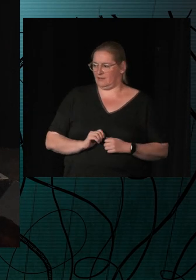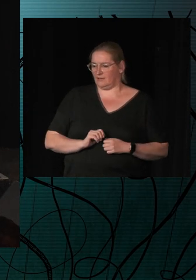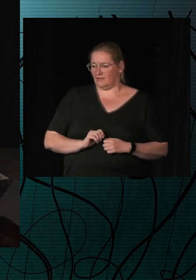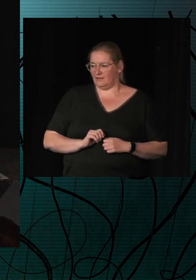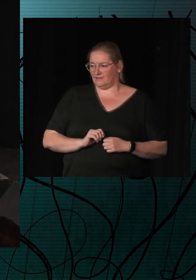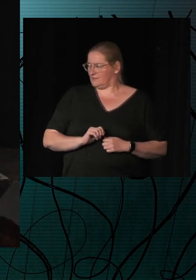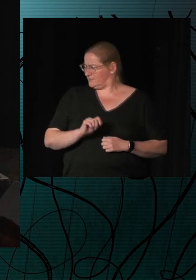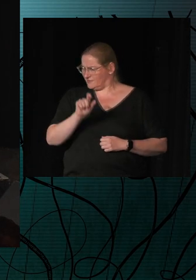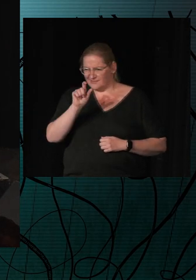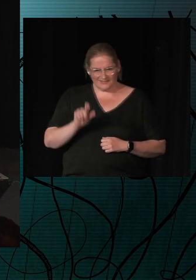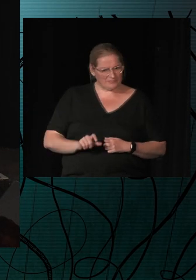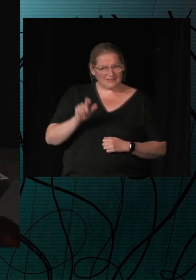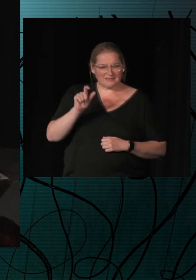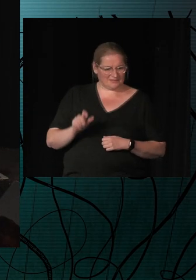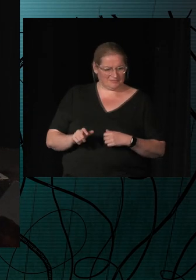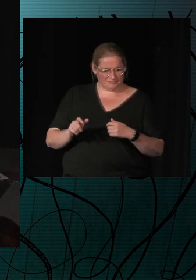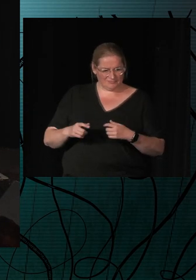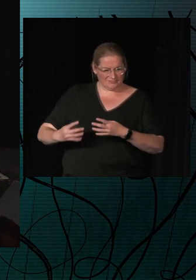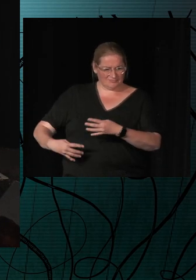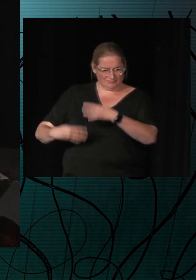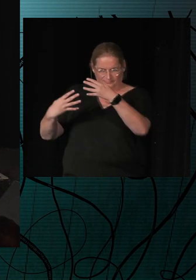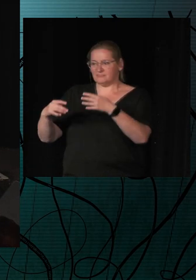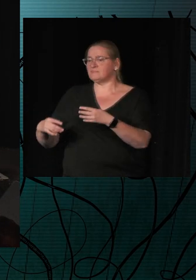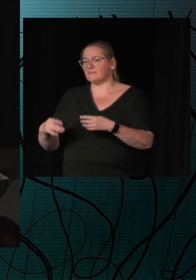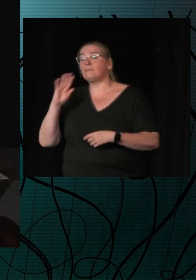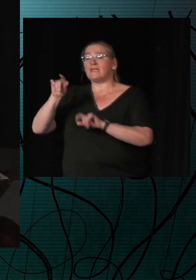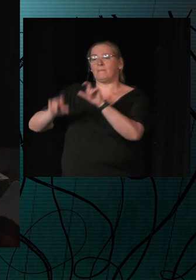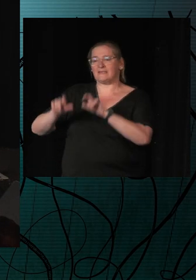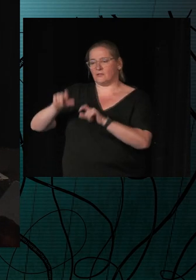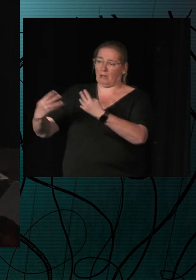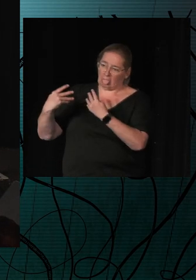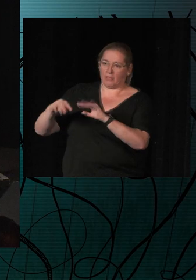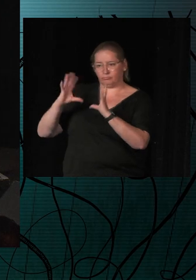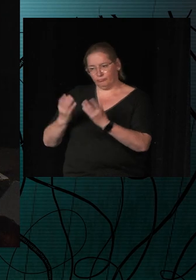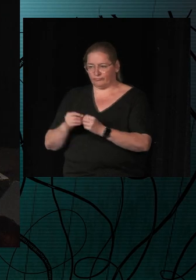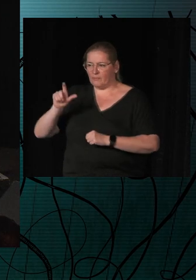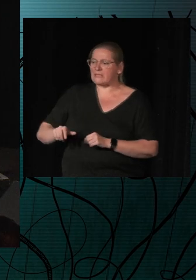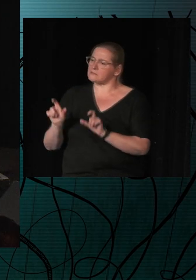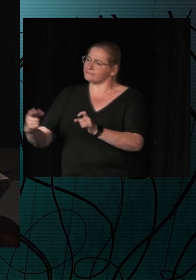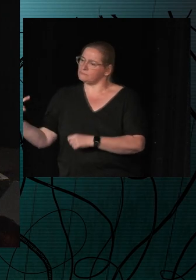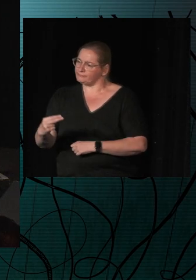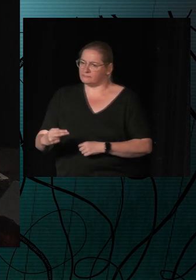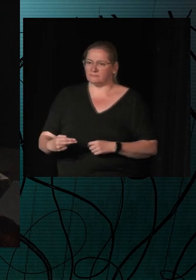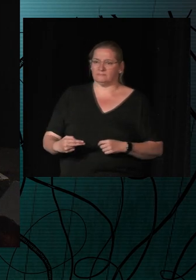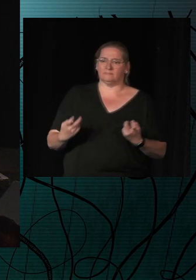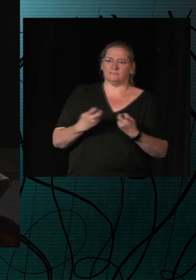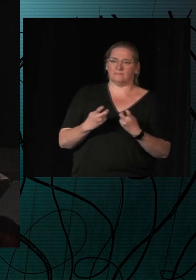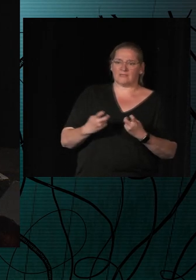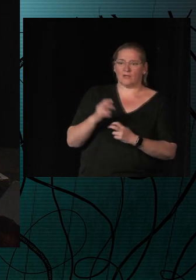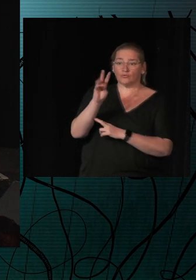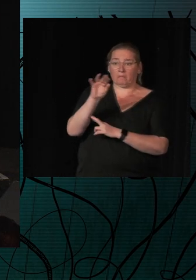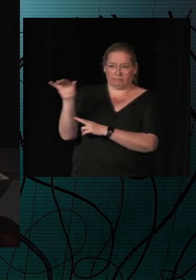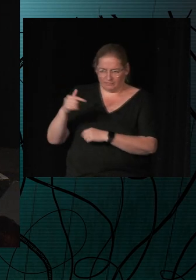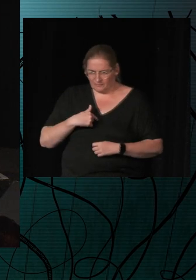modérer vraiment ouais non non c'est ça j'ai une super bonne équipe de modération mais c'est vrai que c'est difficile bon on a parlé un petit peu plutôt de outer WIS moi c'est un jeu que j'ai